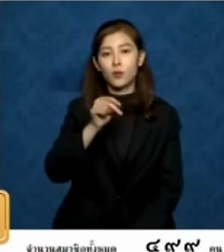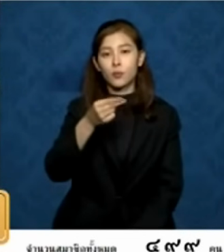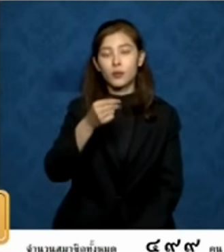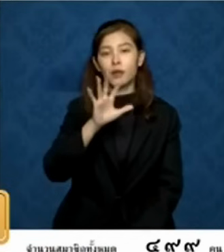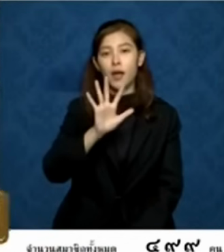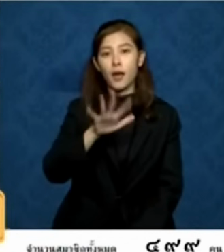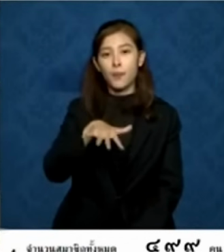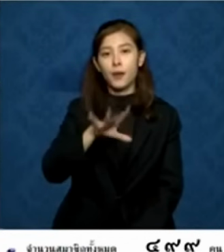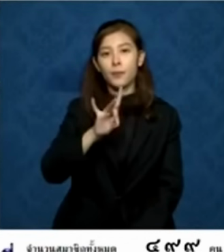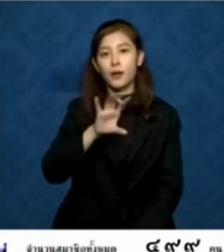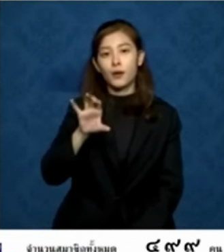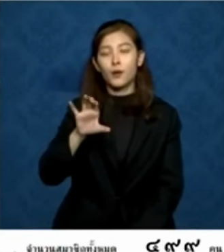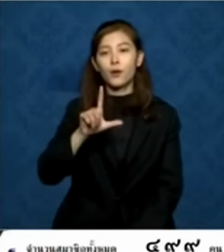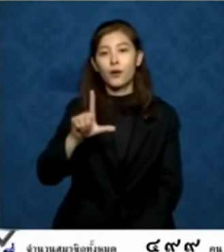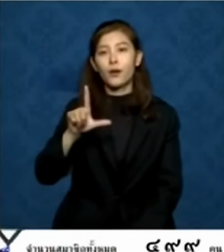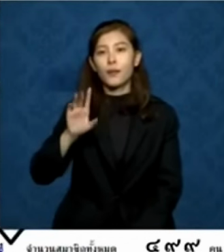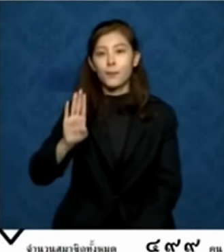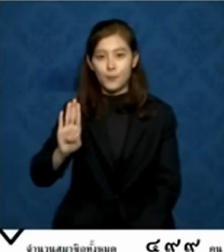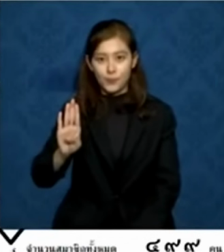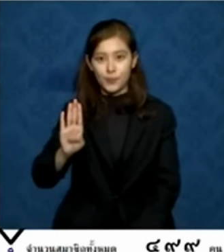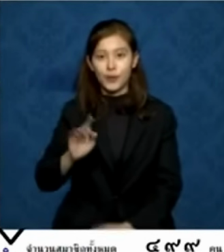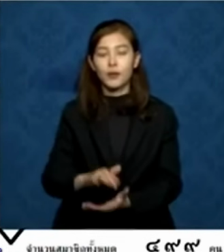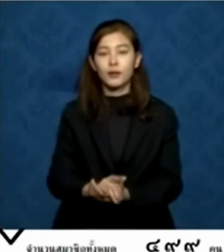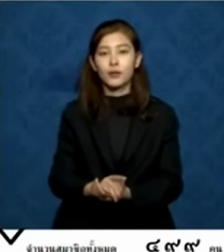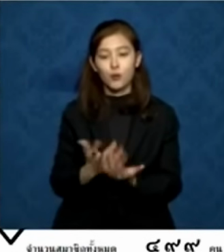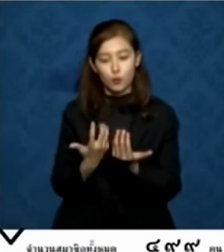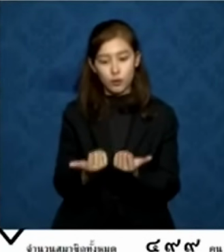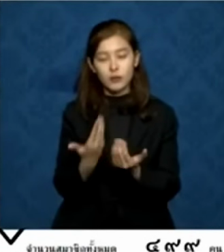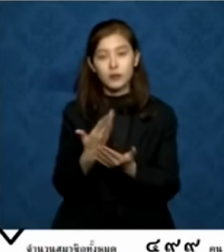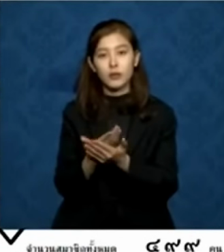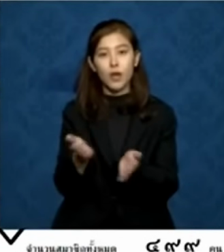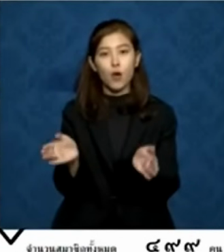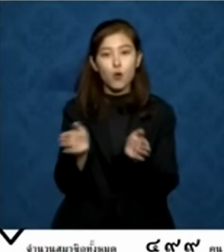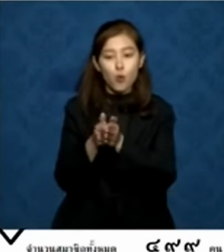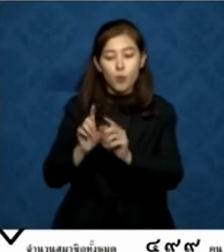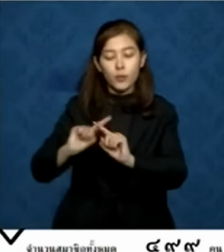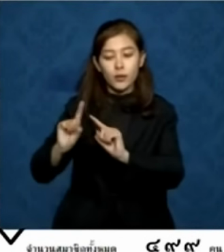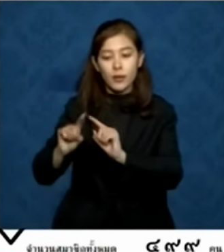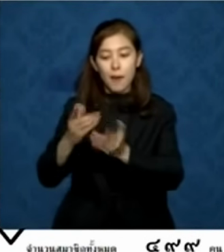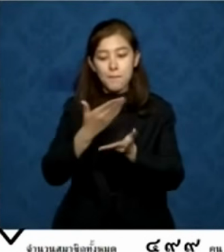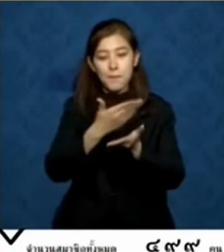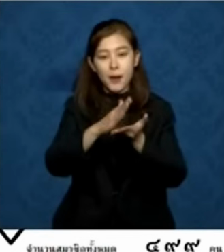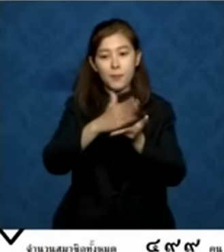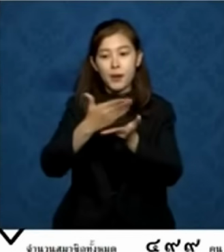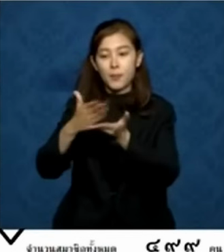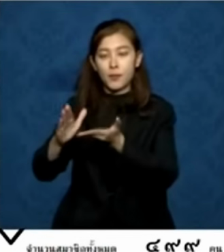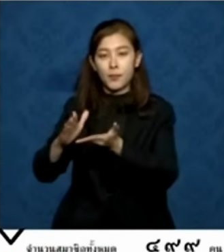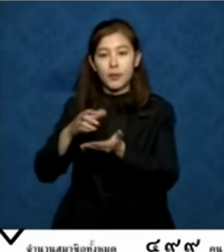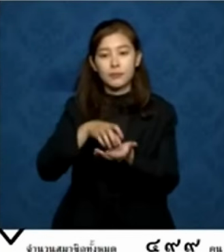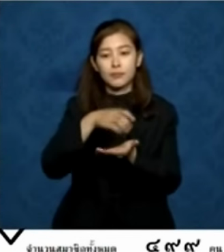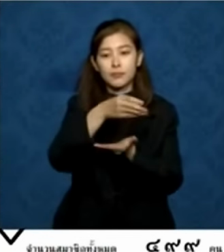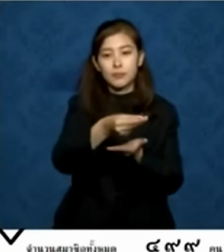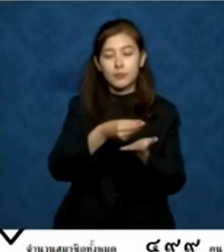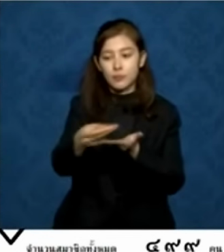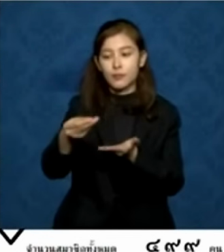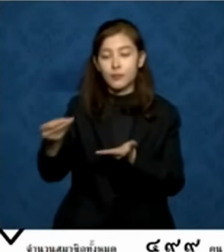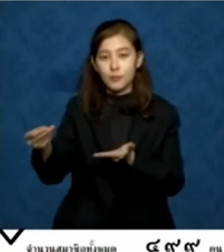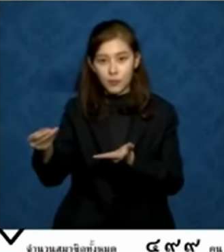125,800 ล้านบาทคงเหลือเป็นรายได้สุทธิที่สามารถนำมาจัดสรรเป็นรายจ่ายของรัฐบาลจำน